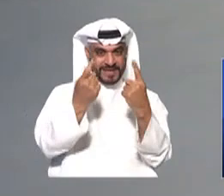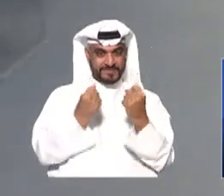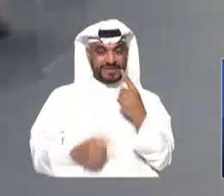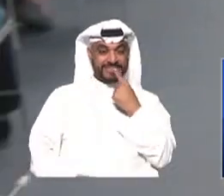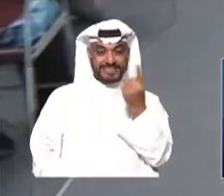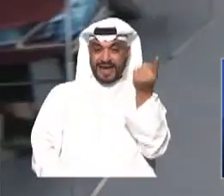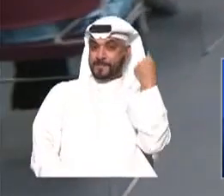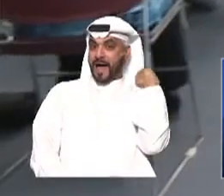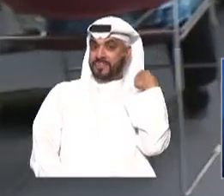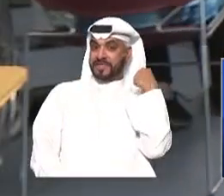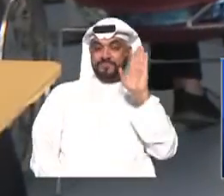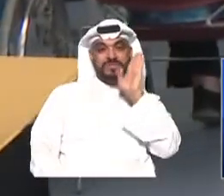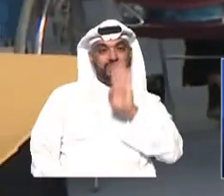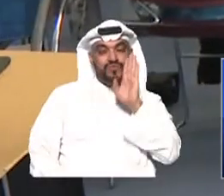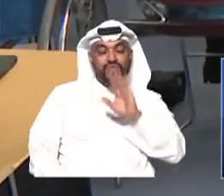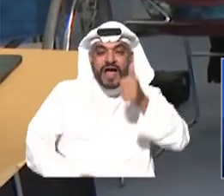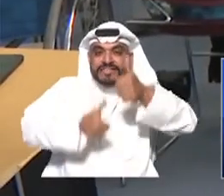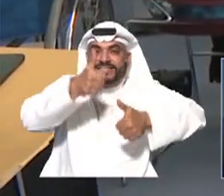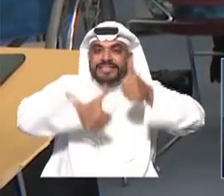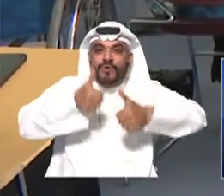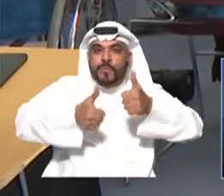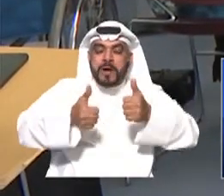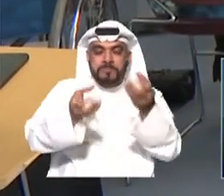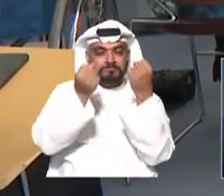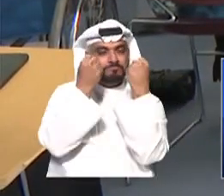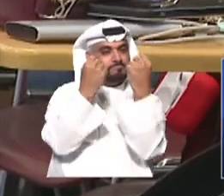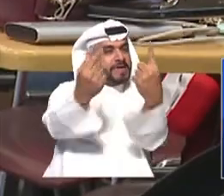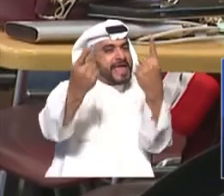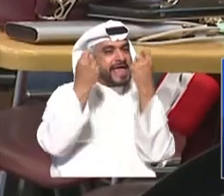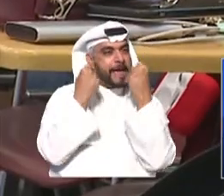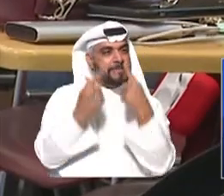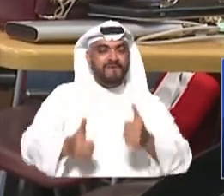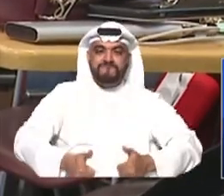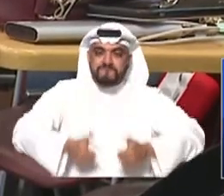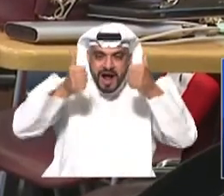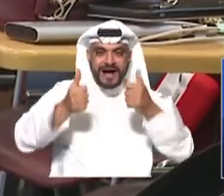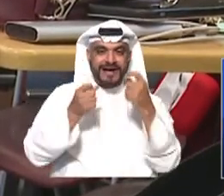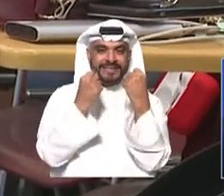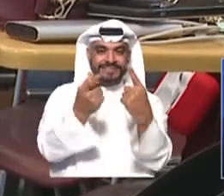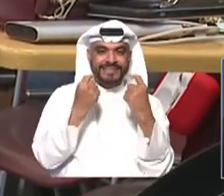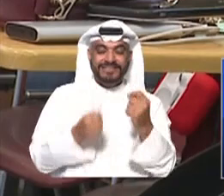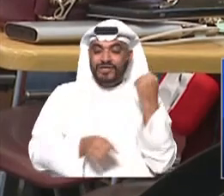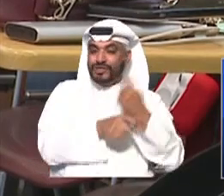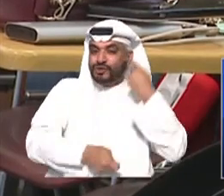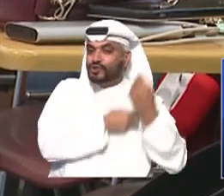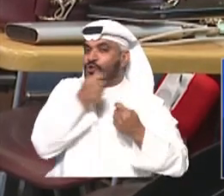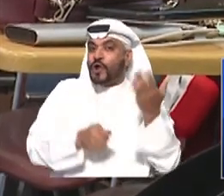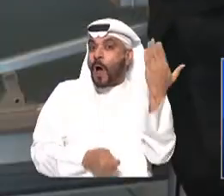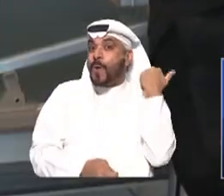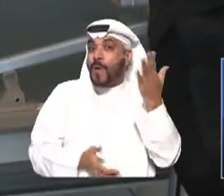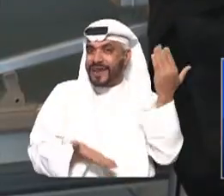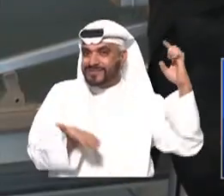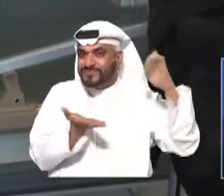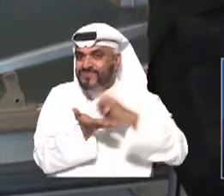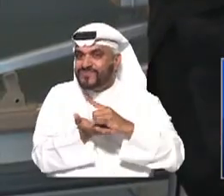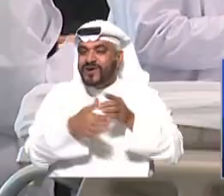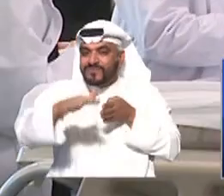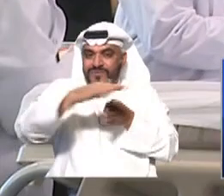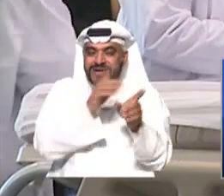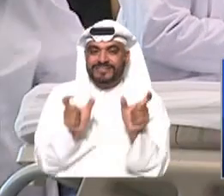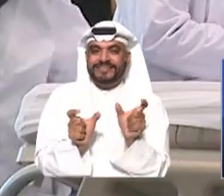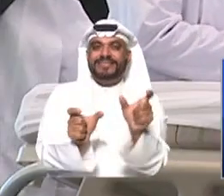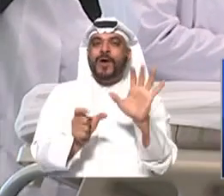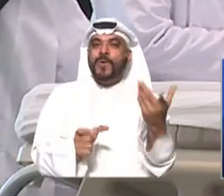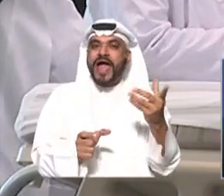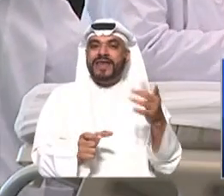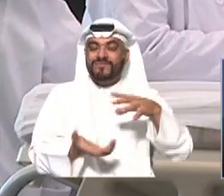الماضي بمشاركة الطلبة الذين عملوا في المستشفيات والمحاجر لسد النقص بالطاقم التمريضي. القرار اللي